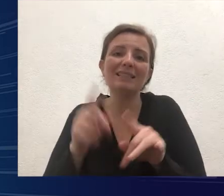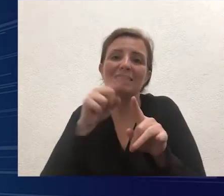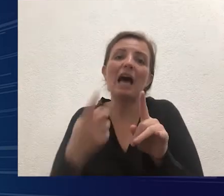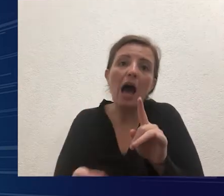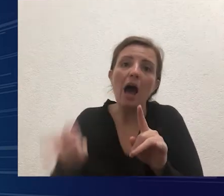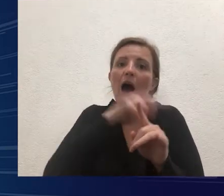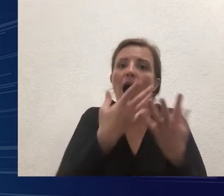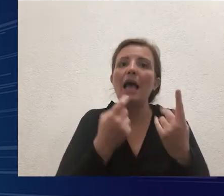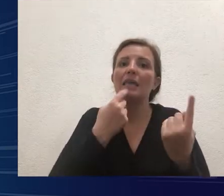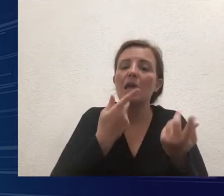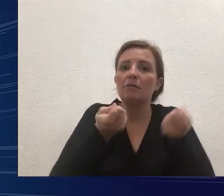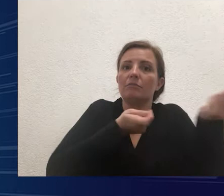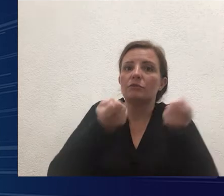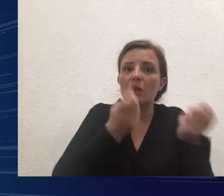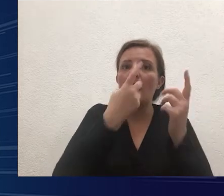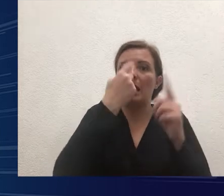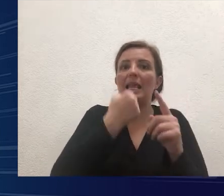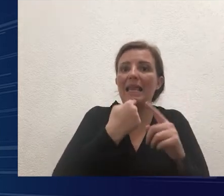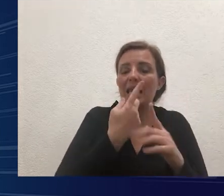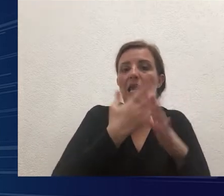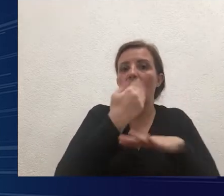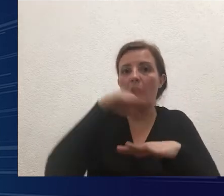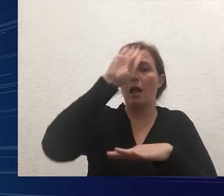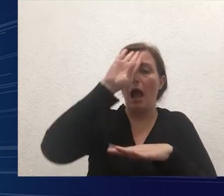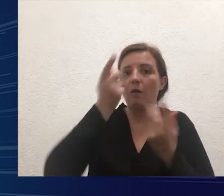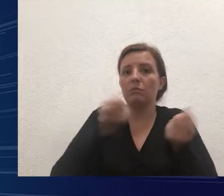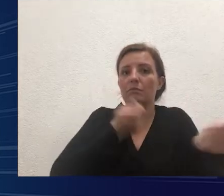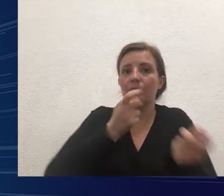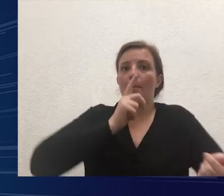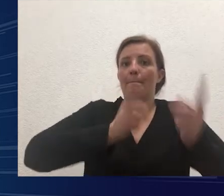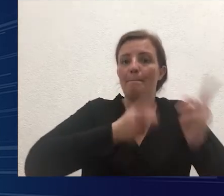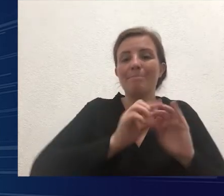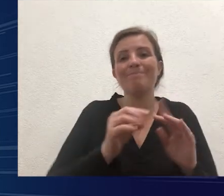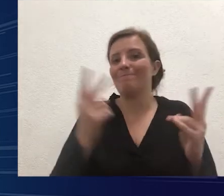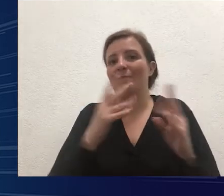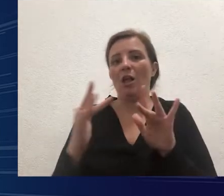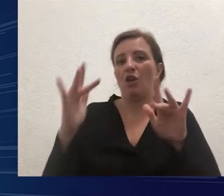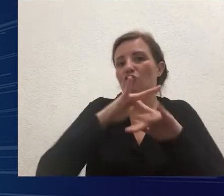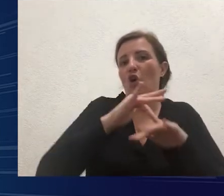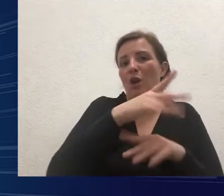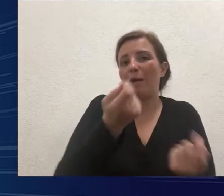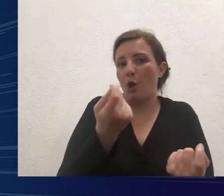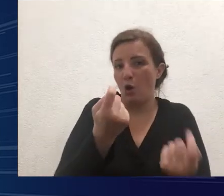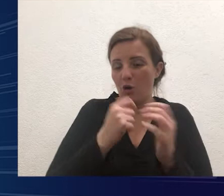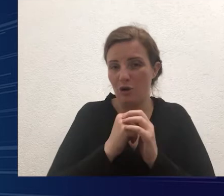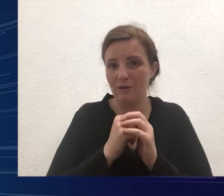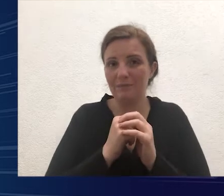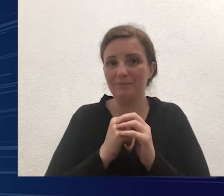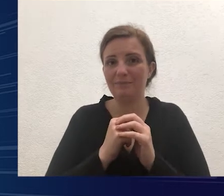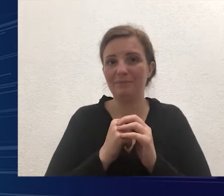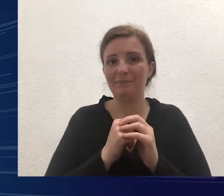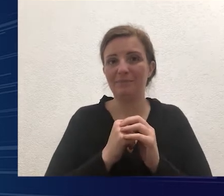il vertice amministrativo imperiale dell'organizzazione politica della cittadinanza